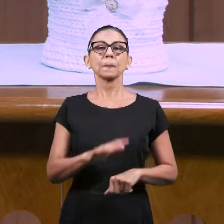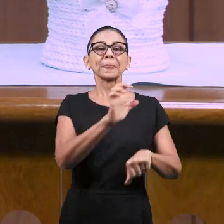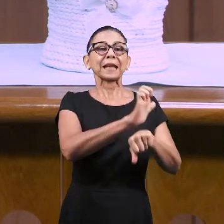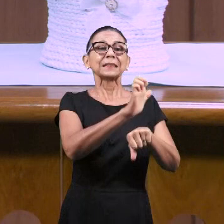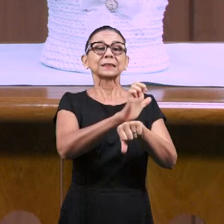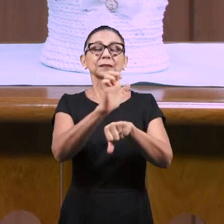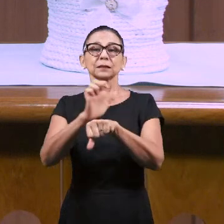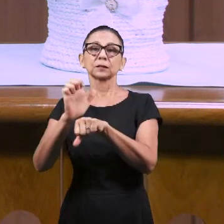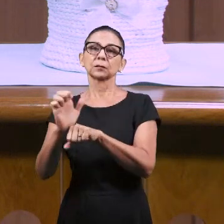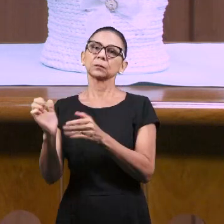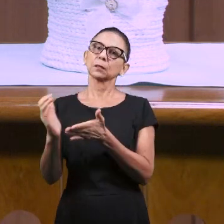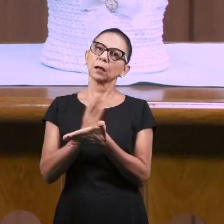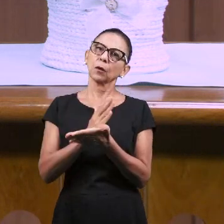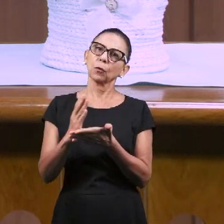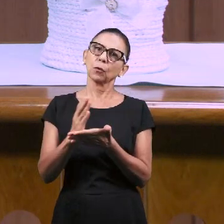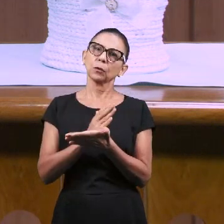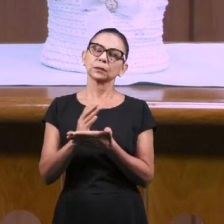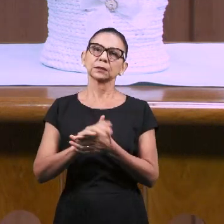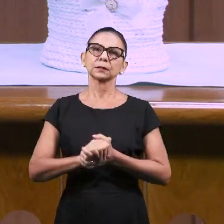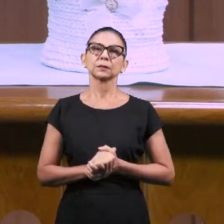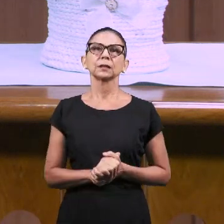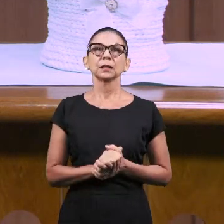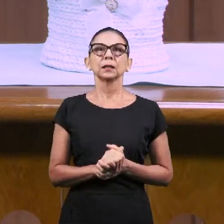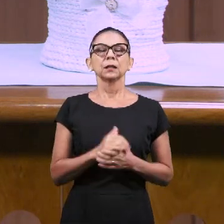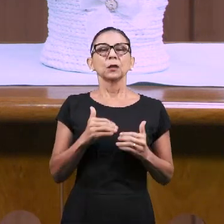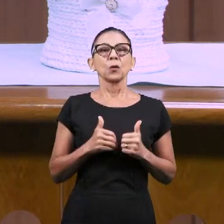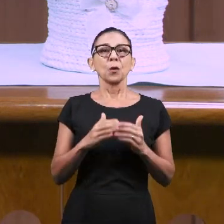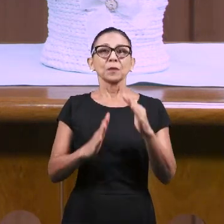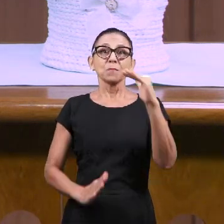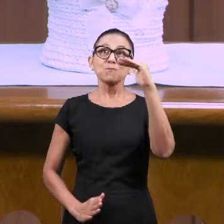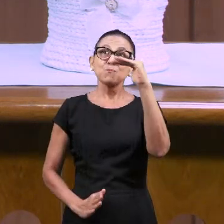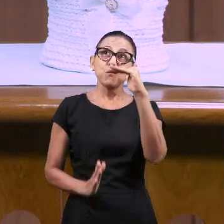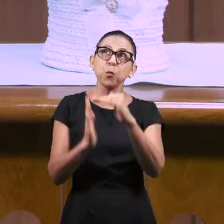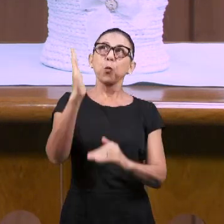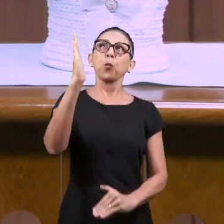que quelques États ont commencé